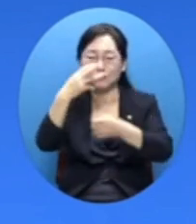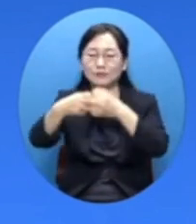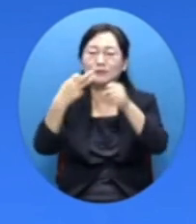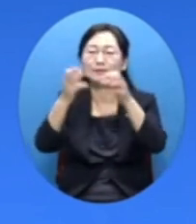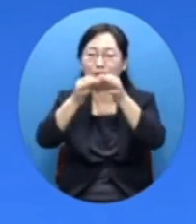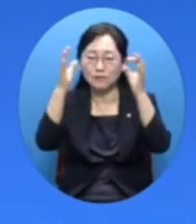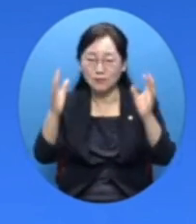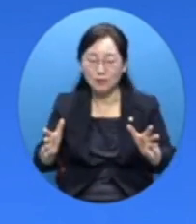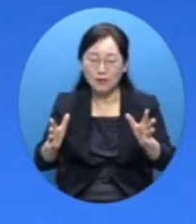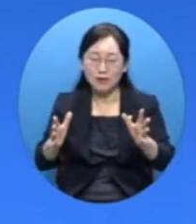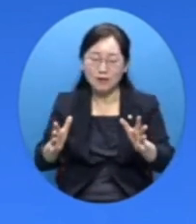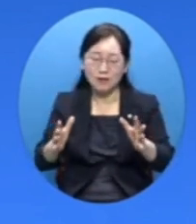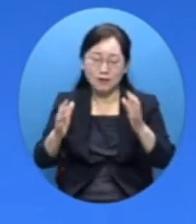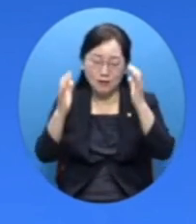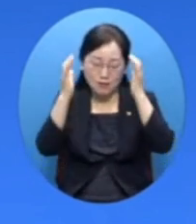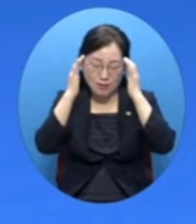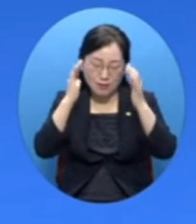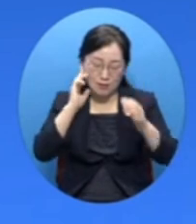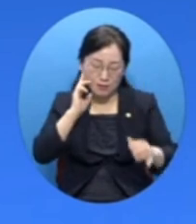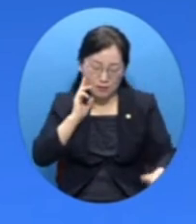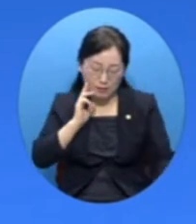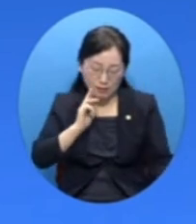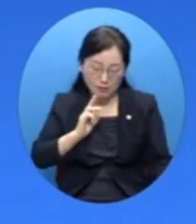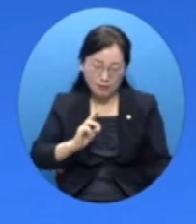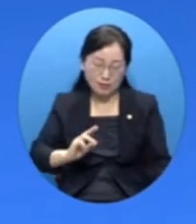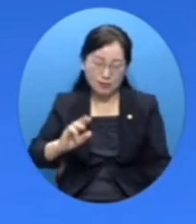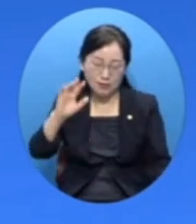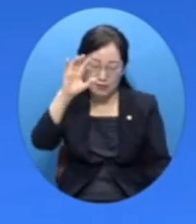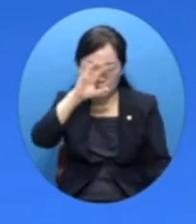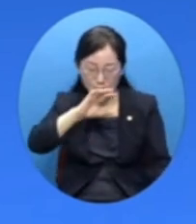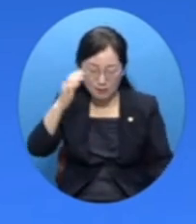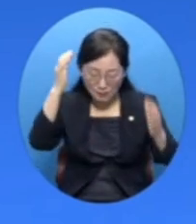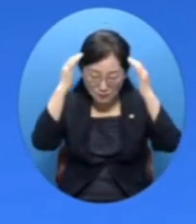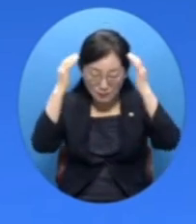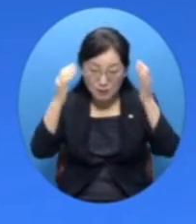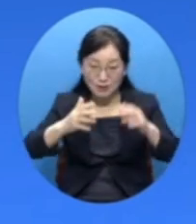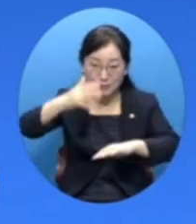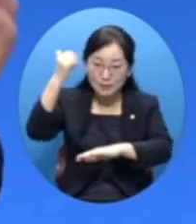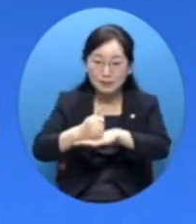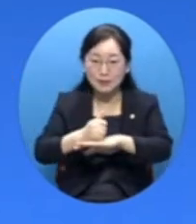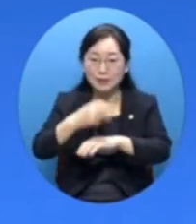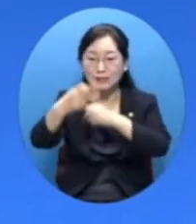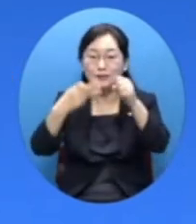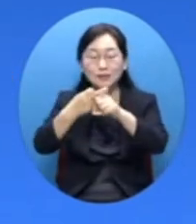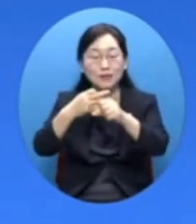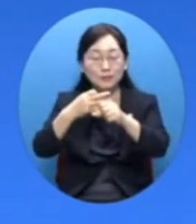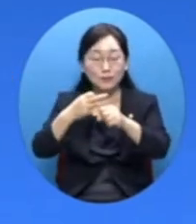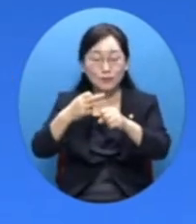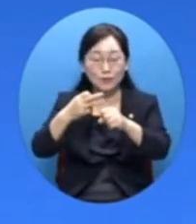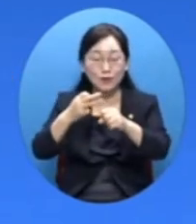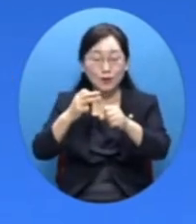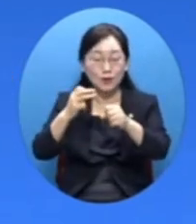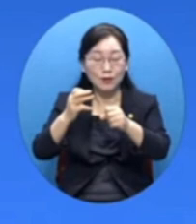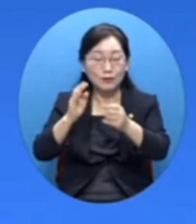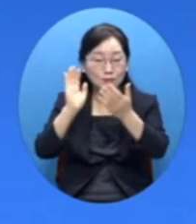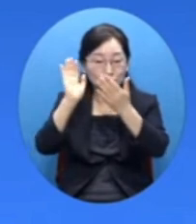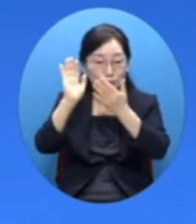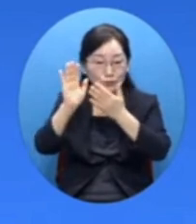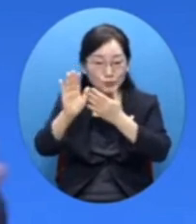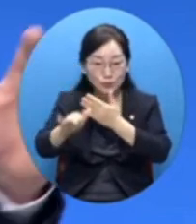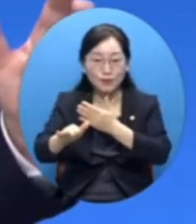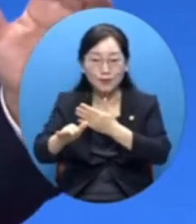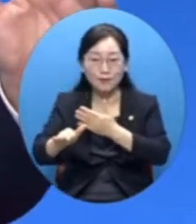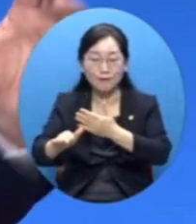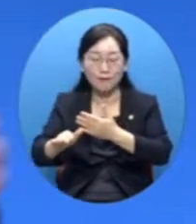긴 긴 세를 말할 수 없는 연단과 고통의 과정을 지났지만 마침내 13년의 고난이 지나고 난 다음 그가 당시